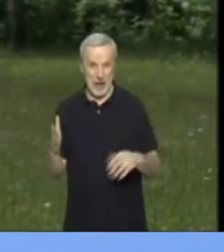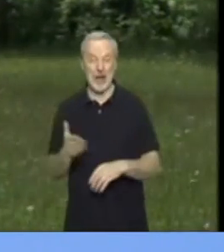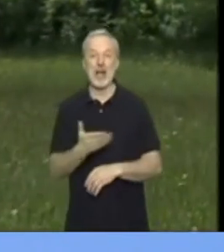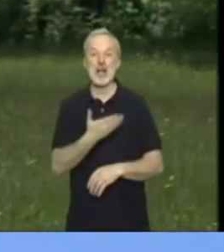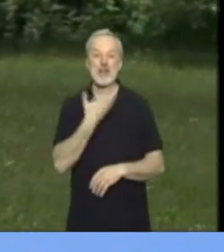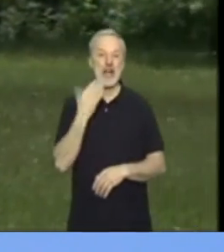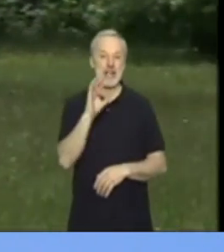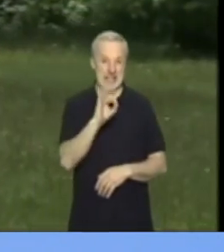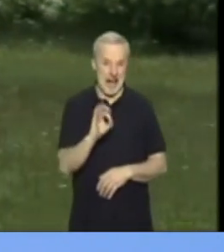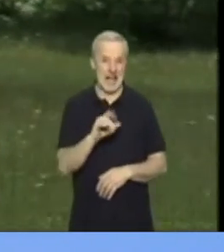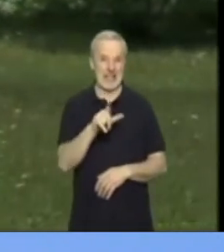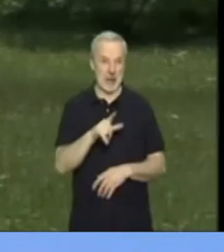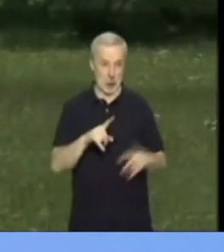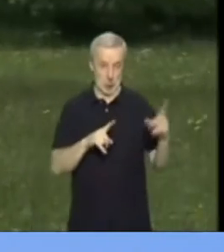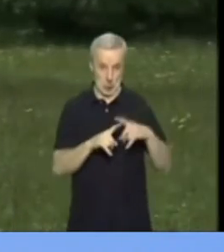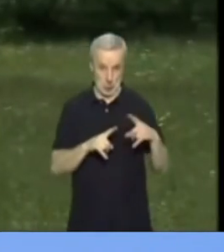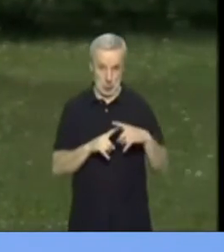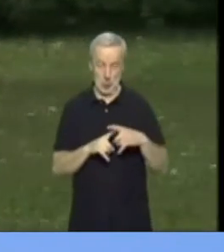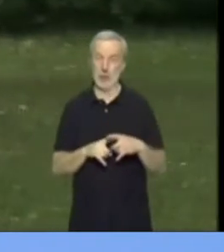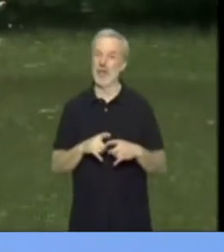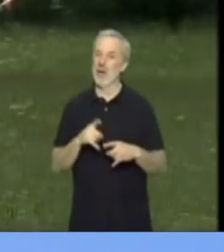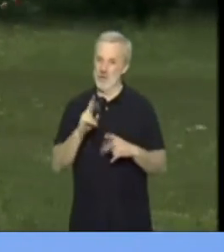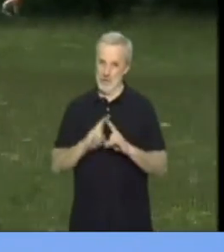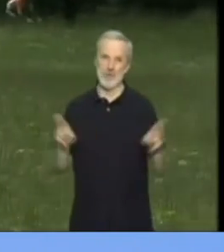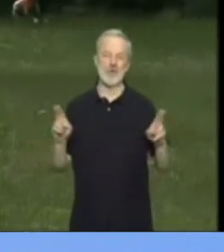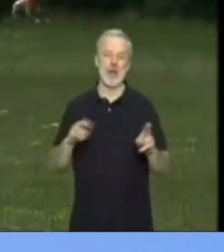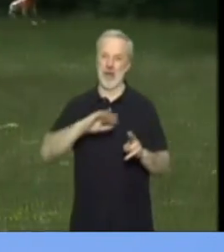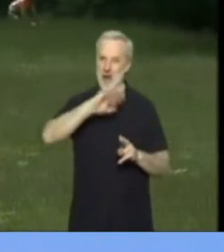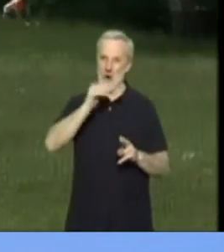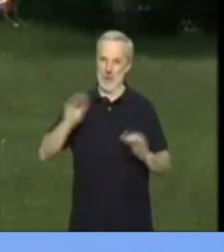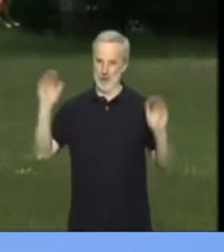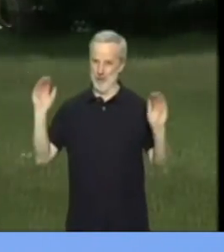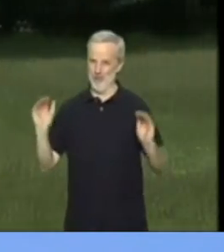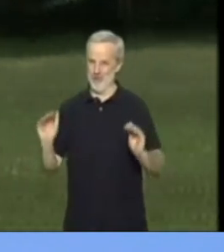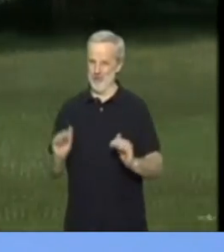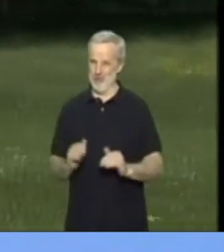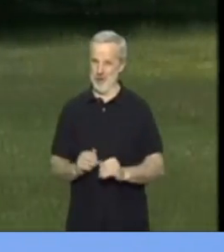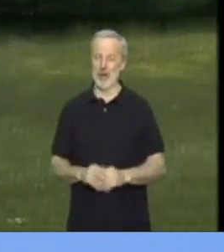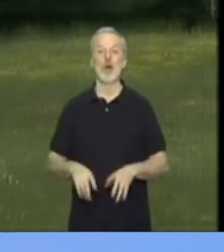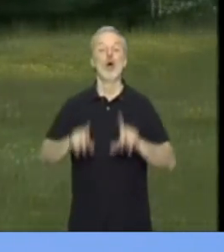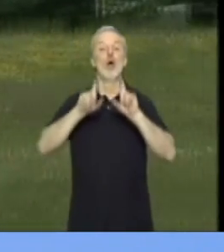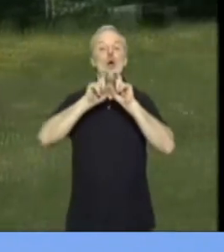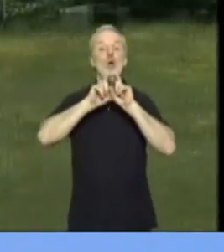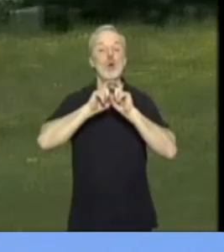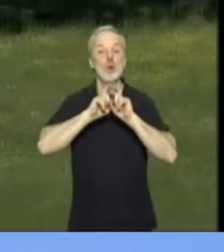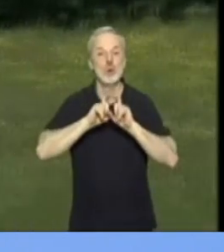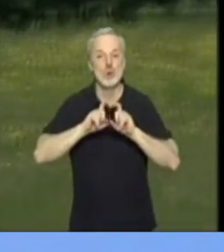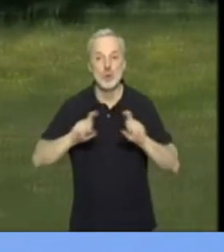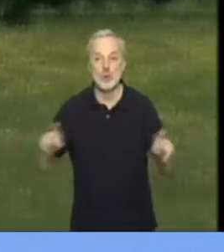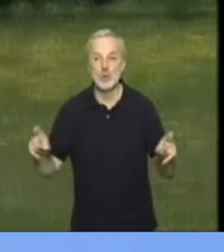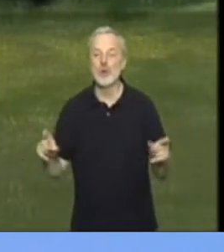Cycling Tour, že by mohla mít o nějaký kopec méně. Hlavně teda z důvodu